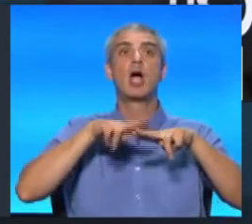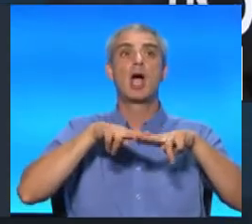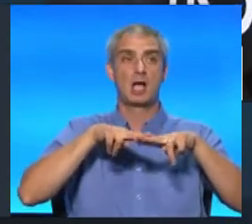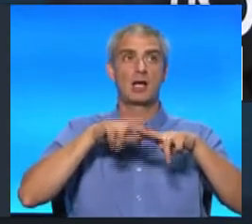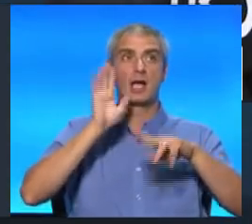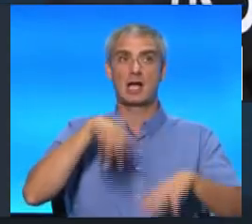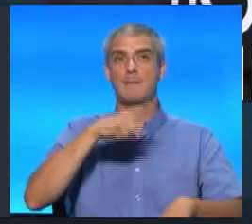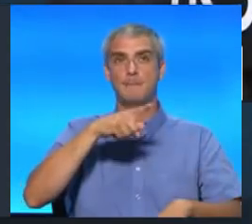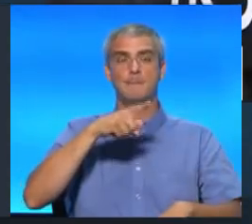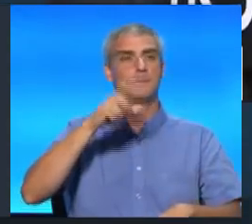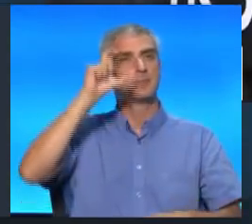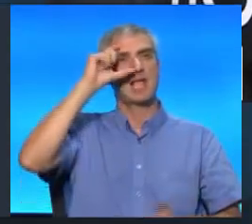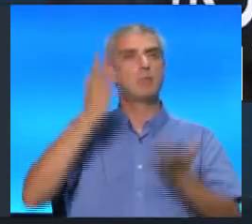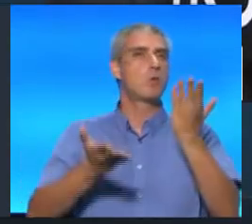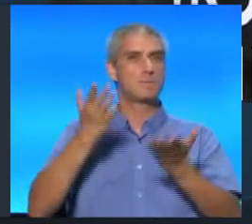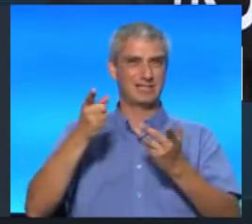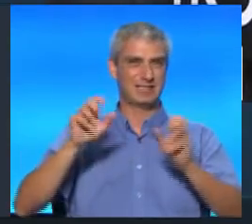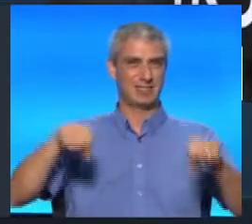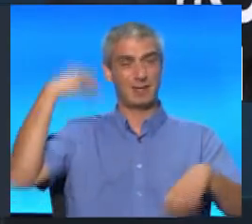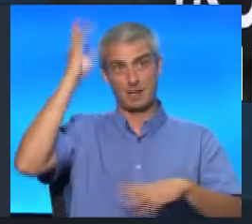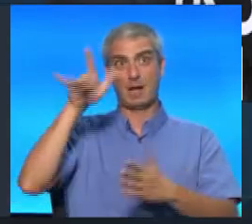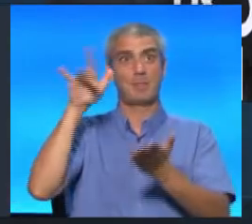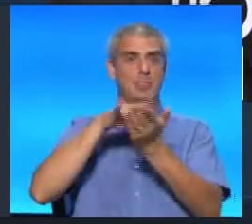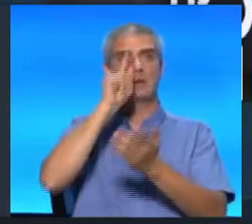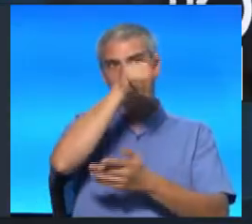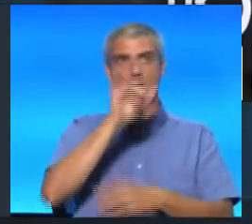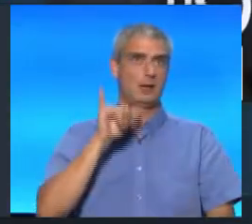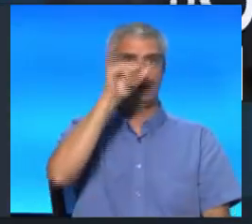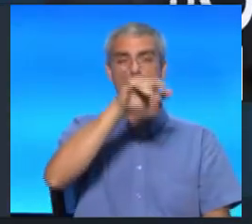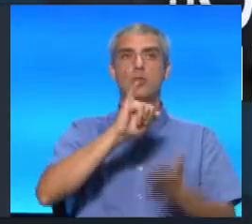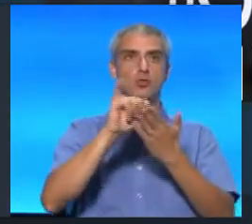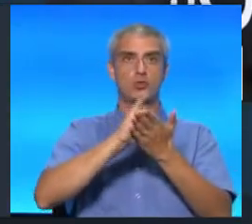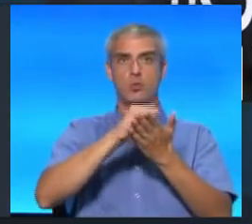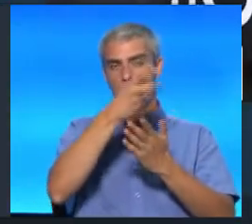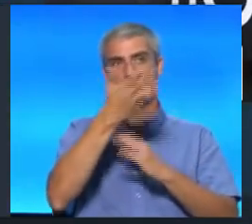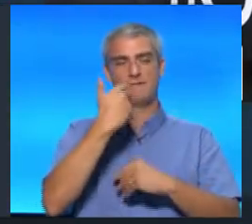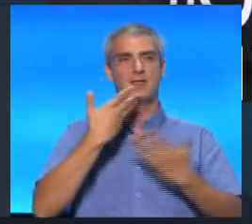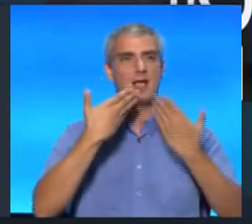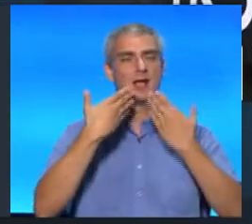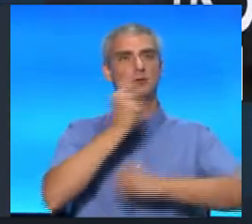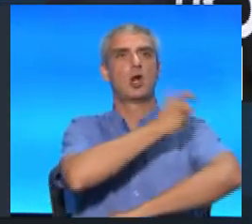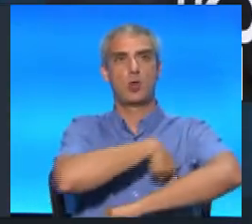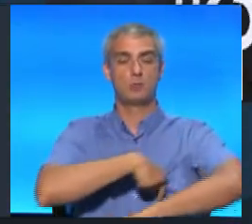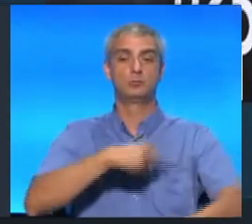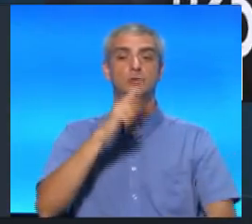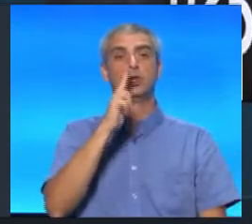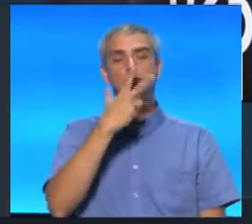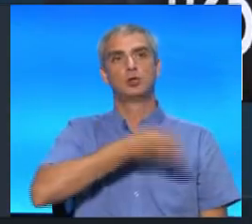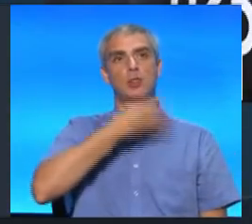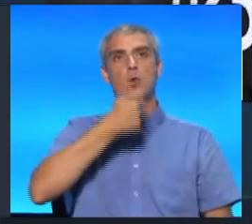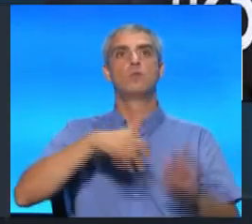את מחמוד אבס אבו מאזן, שנמצא גם הוא, יגיע גם הוא לניו יורק לקראת עצרת האום. יום שלישי, הנאום של ראש